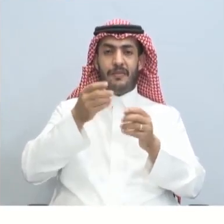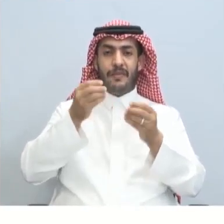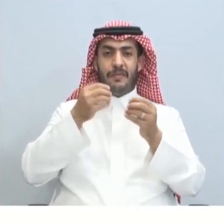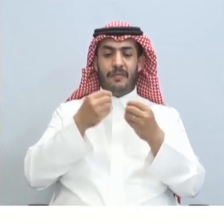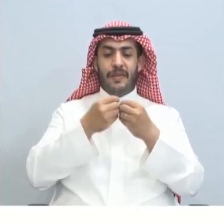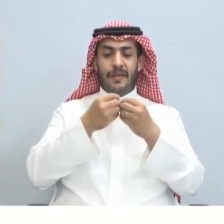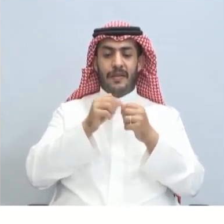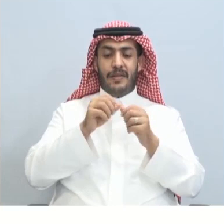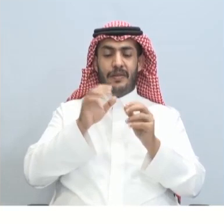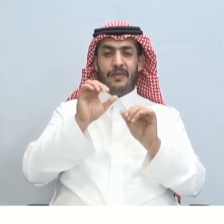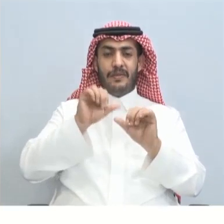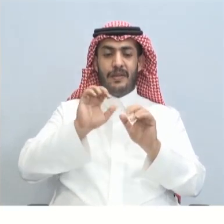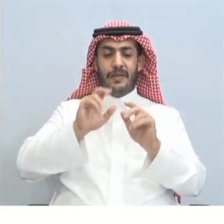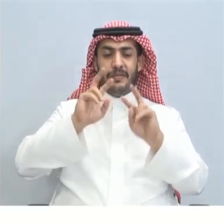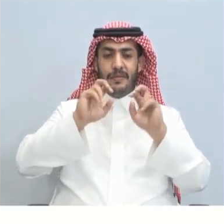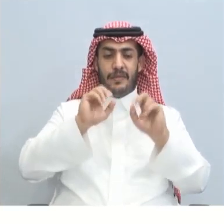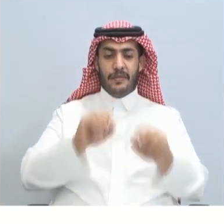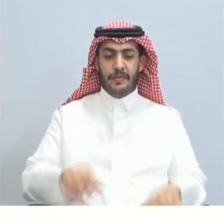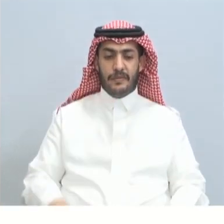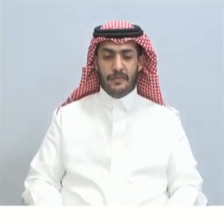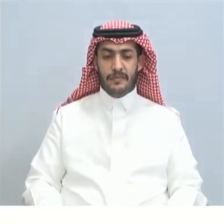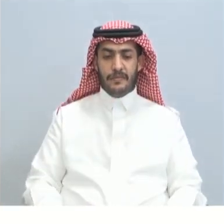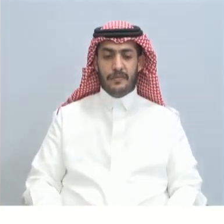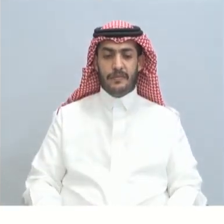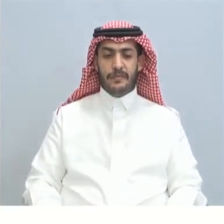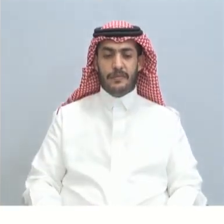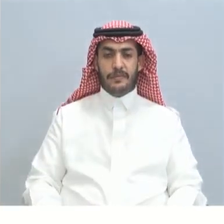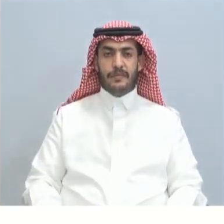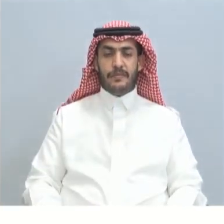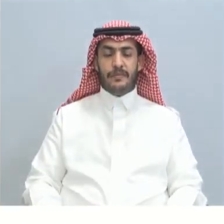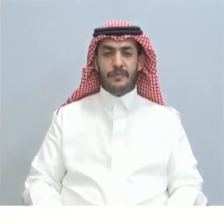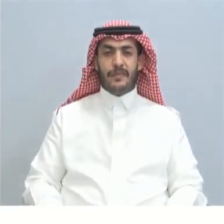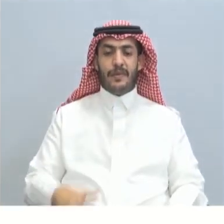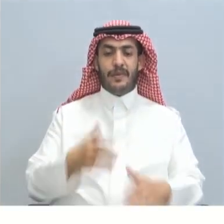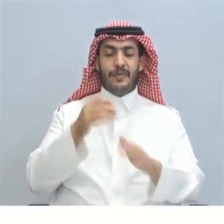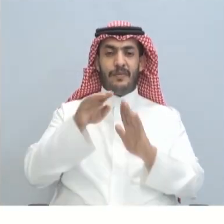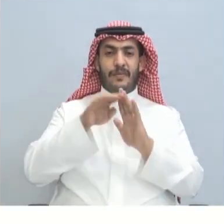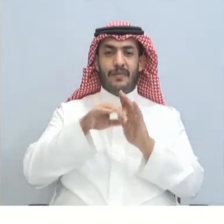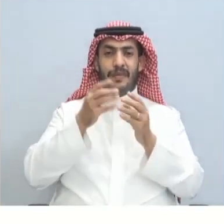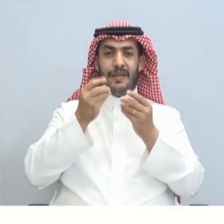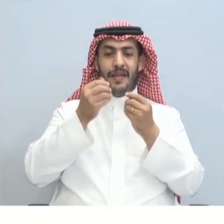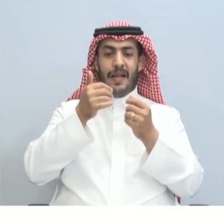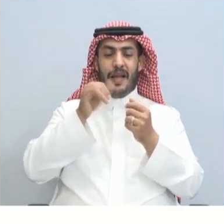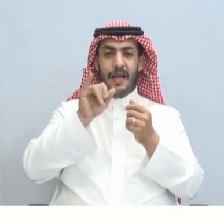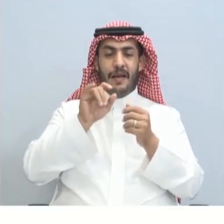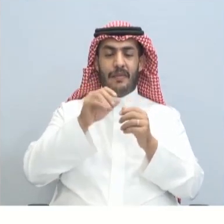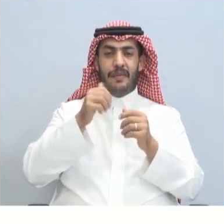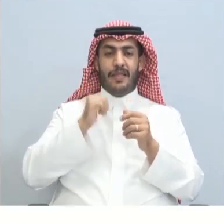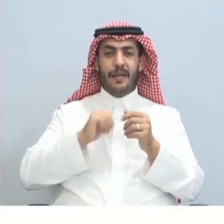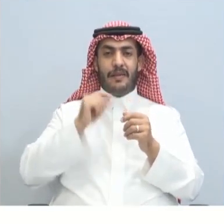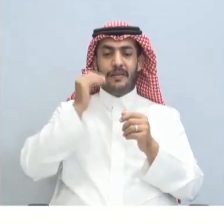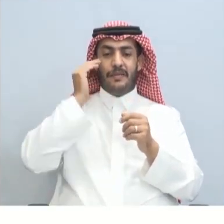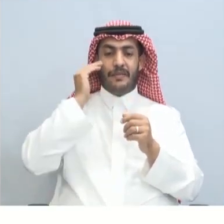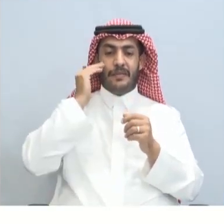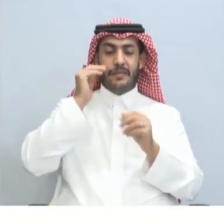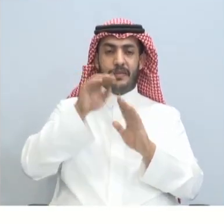ومتابعه التشوهات الجيولوجيه من الخامات عزيزي الطالب عزيزتي الطالبه